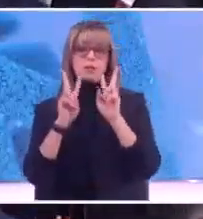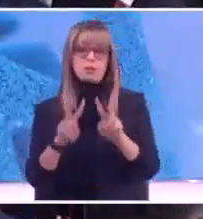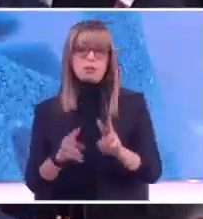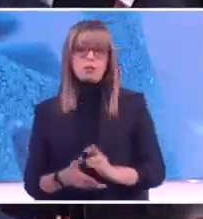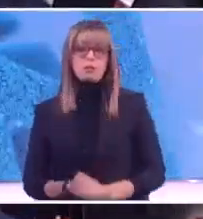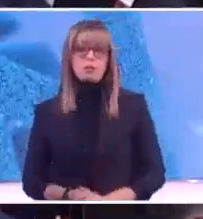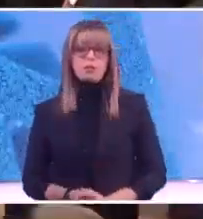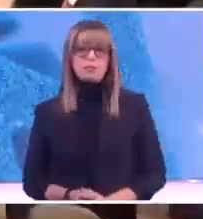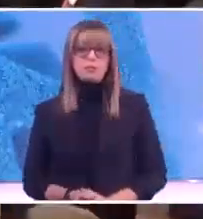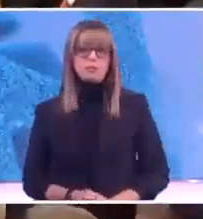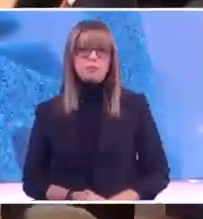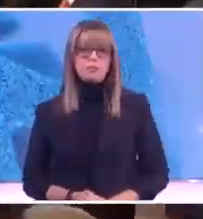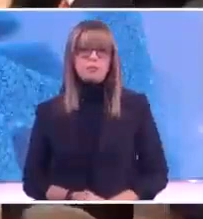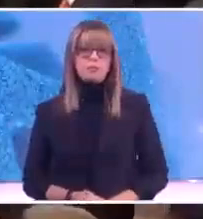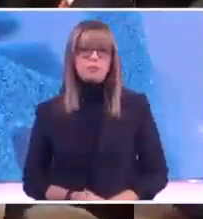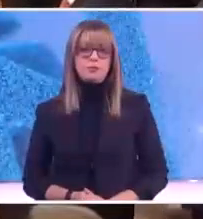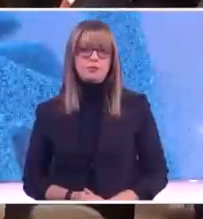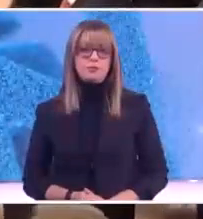yansıdı.